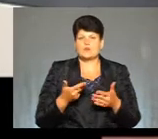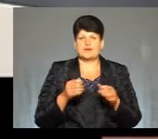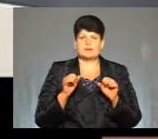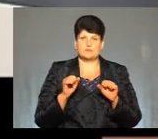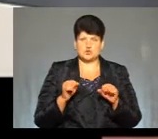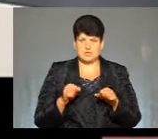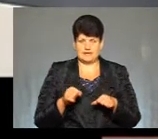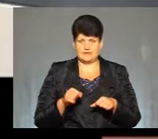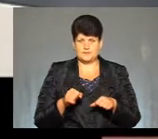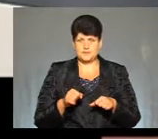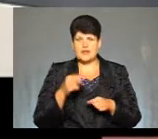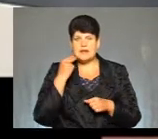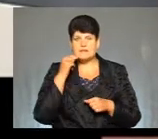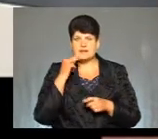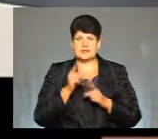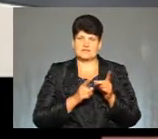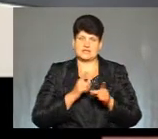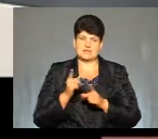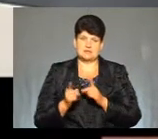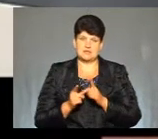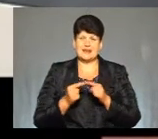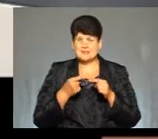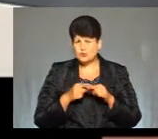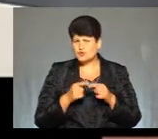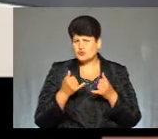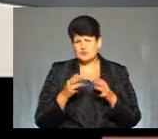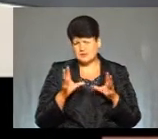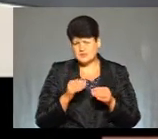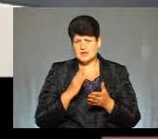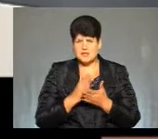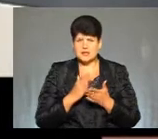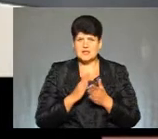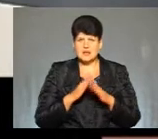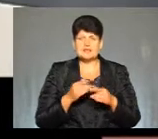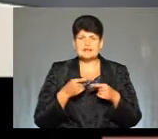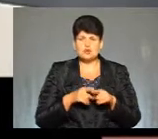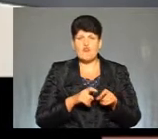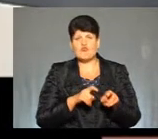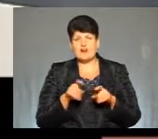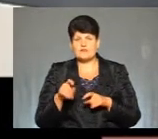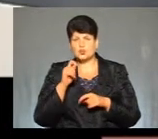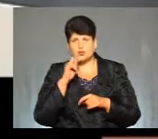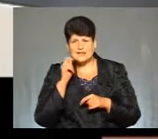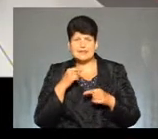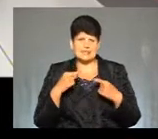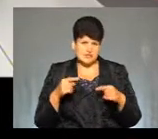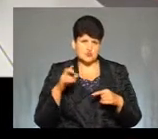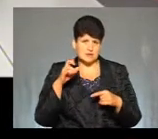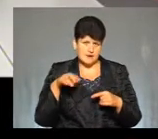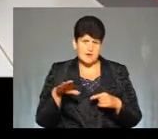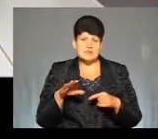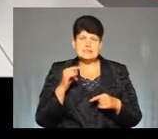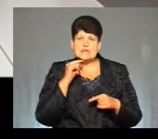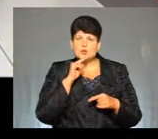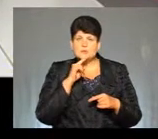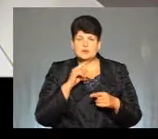можливості ефективних змін. А технології сьогодні в світі є. Технології виводу України, як і будь-якої іншої країни з